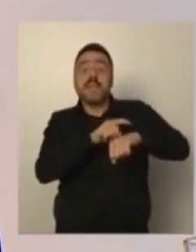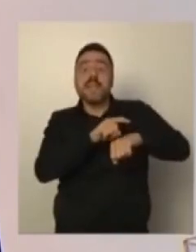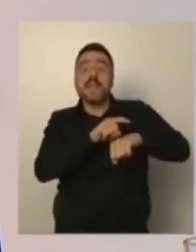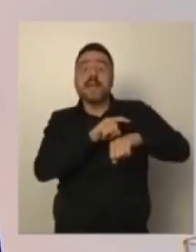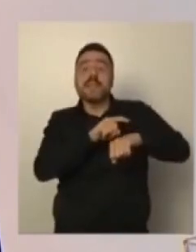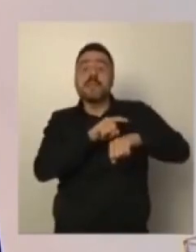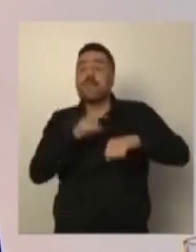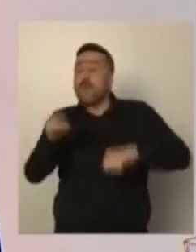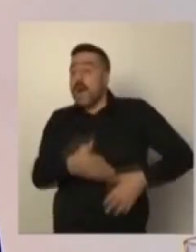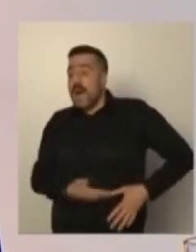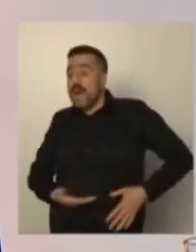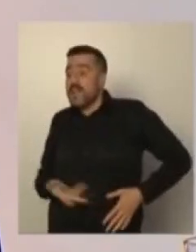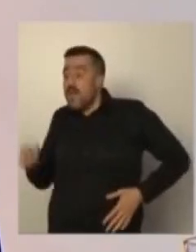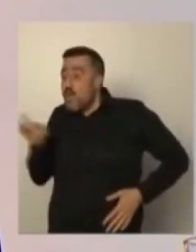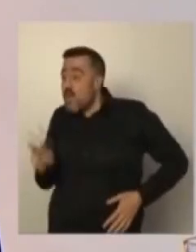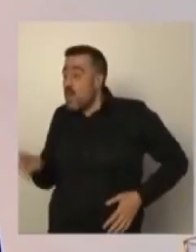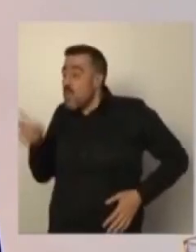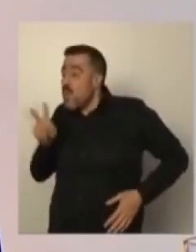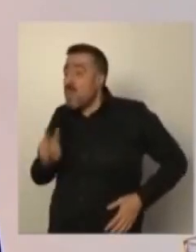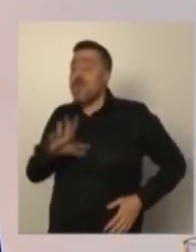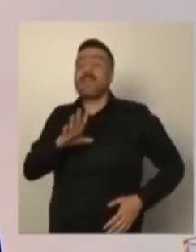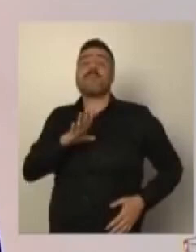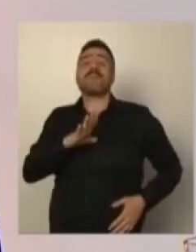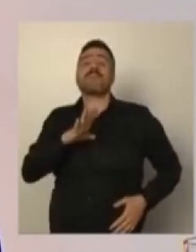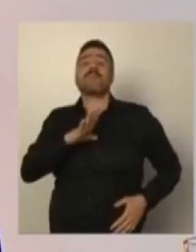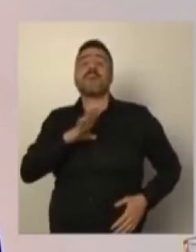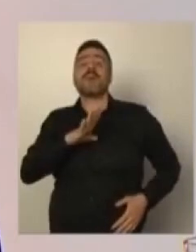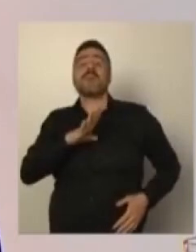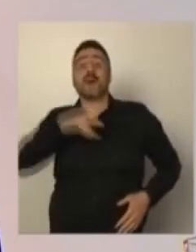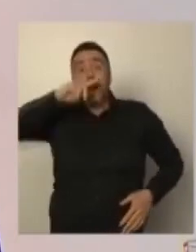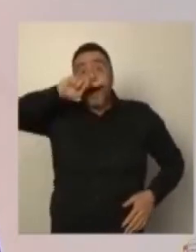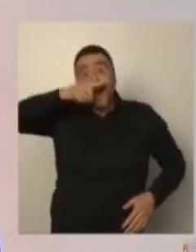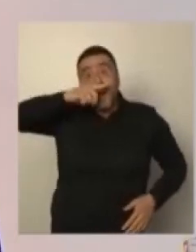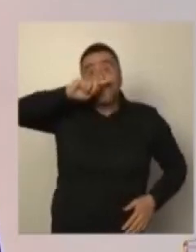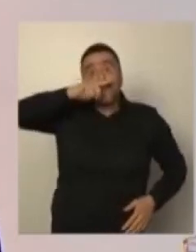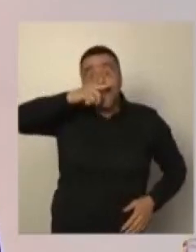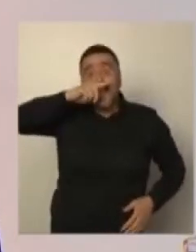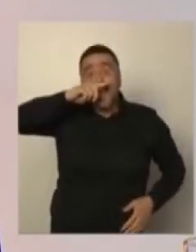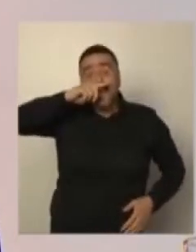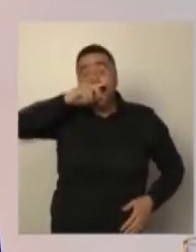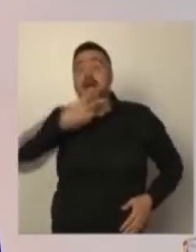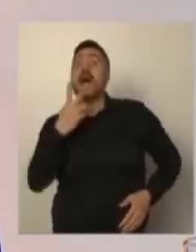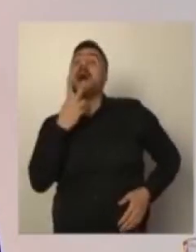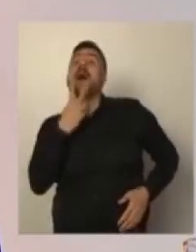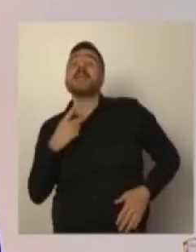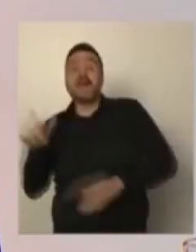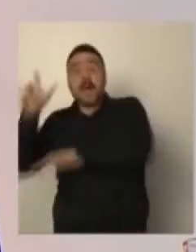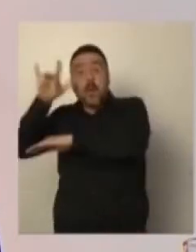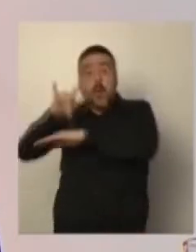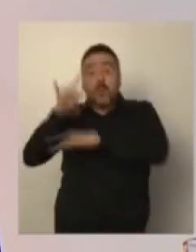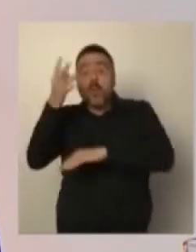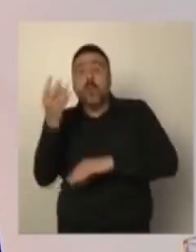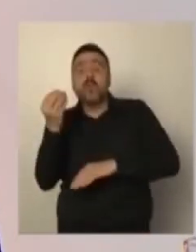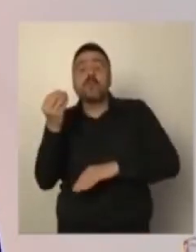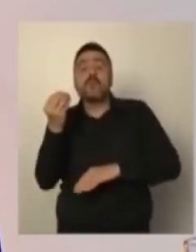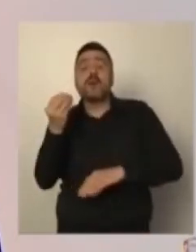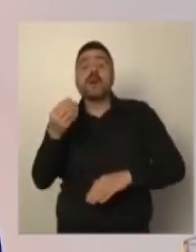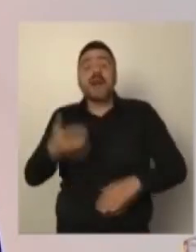Ama dünyanın doğu tarafında, özellikle Afrika'da, Orta Asya'da ve diğer